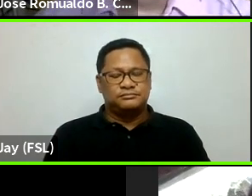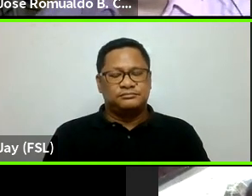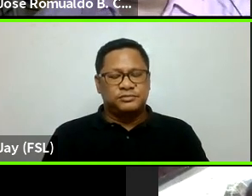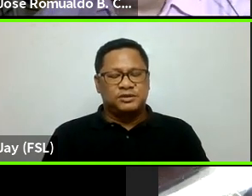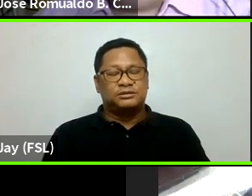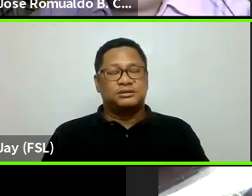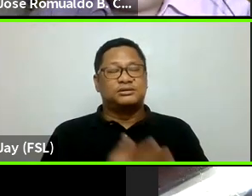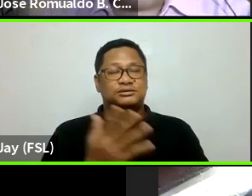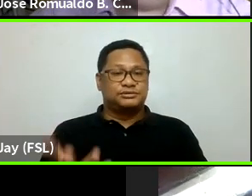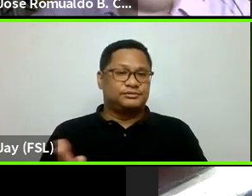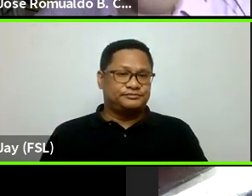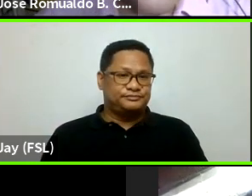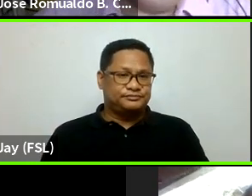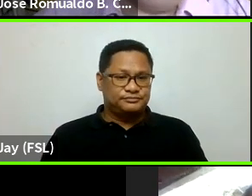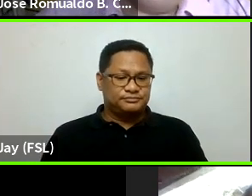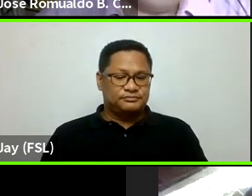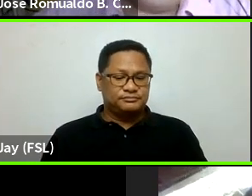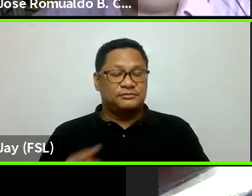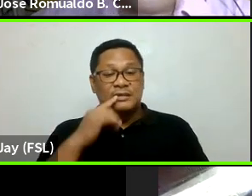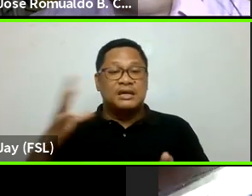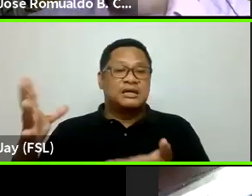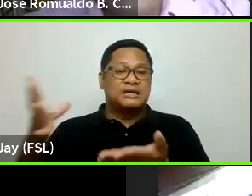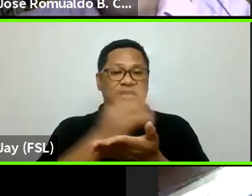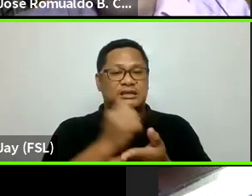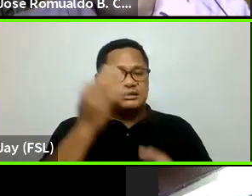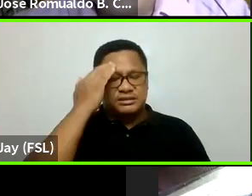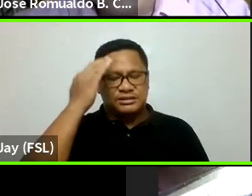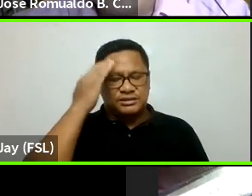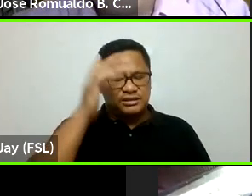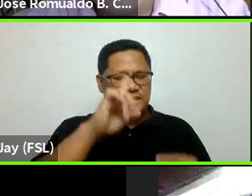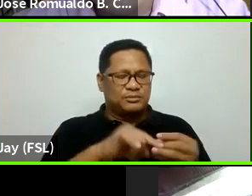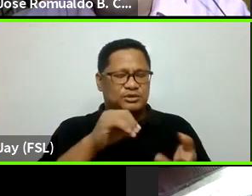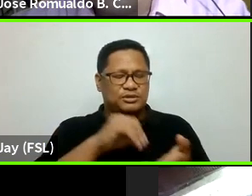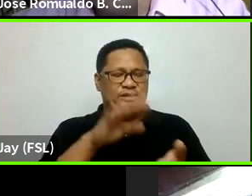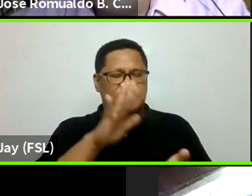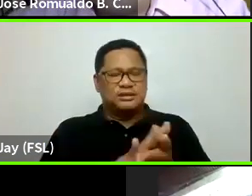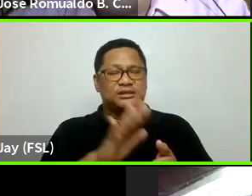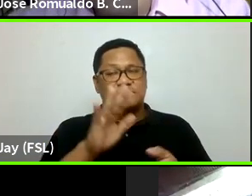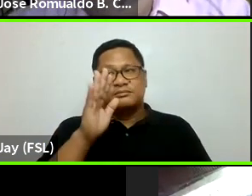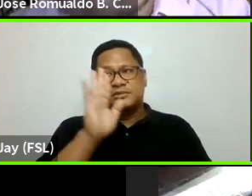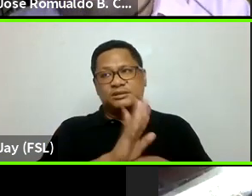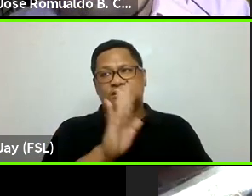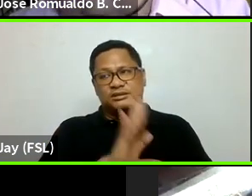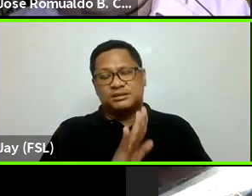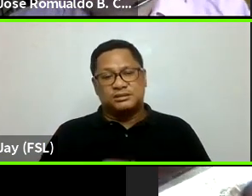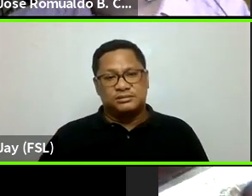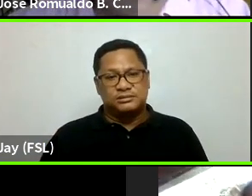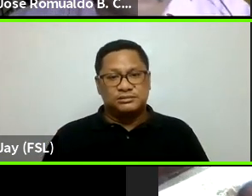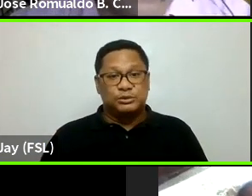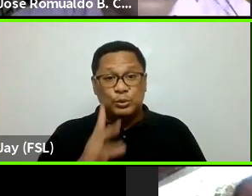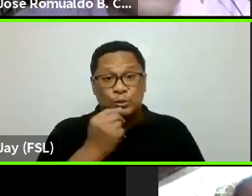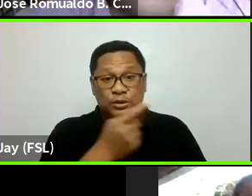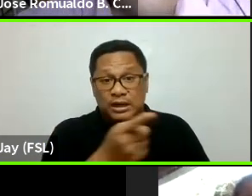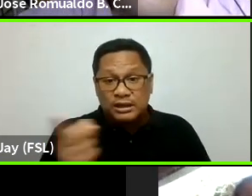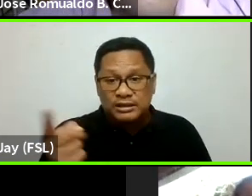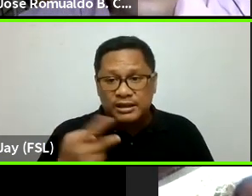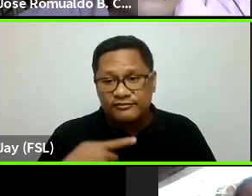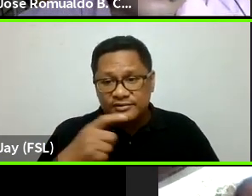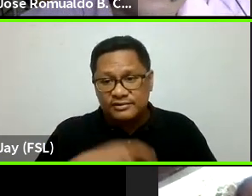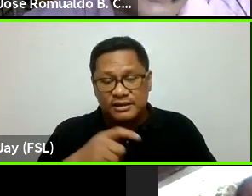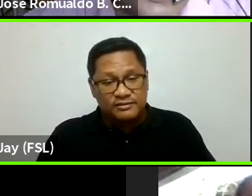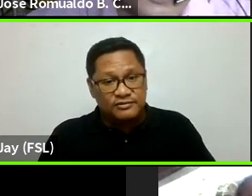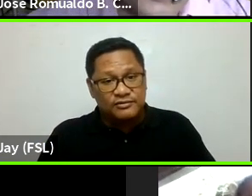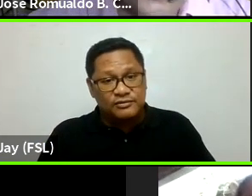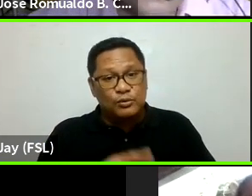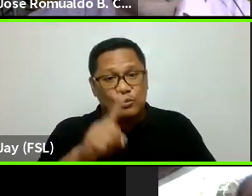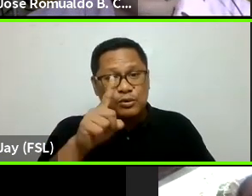So, yun. Gather as much knowledge sa credit business. Okay. Sino pa? Meron pa tayong time for